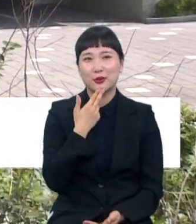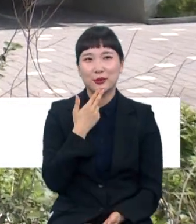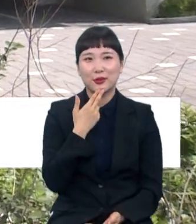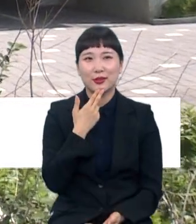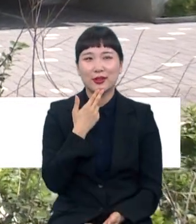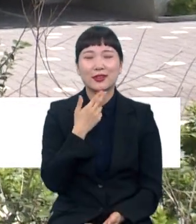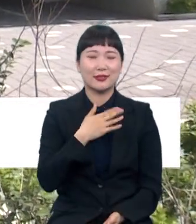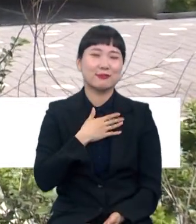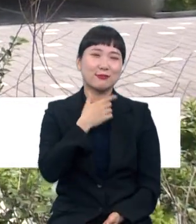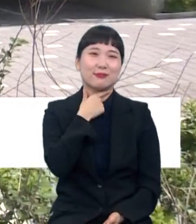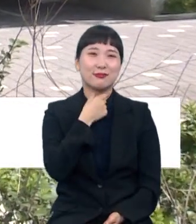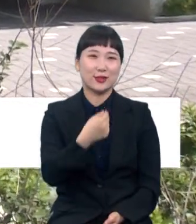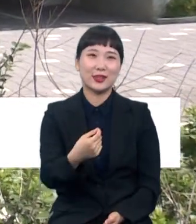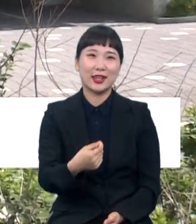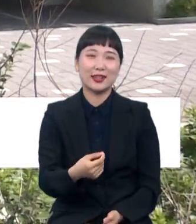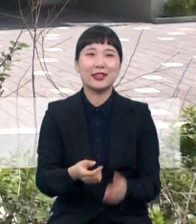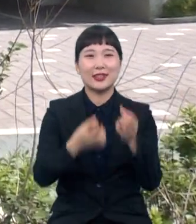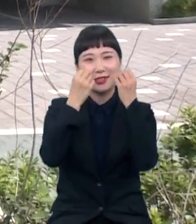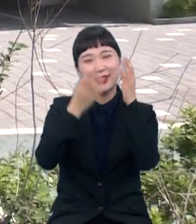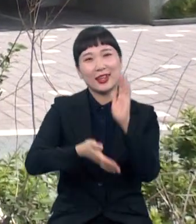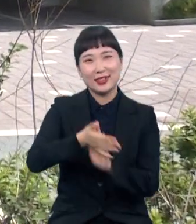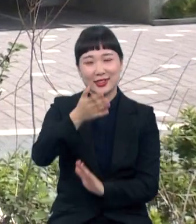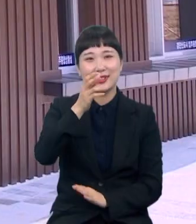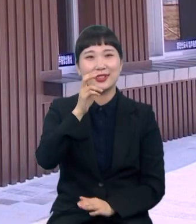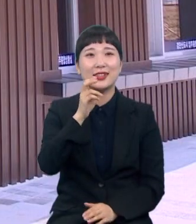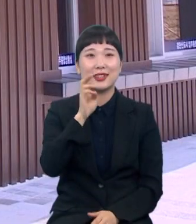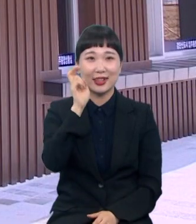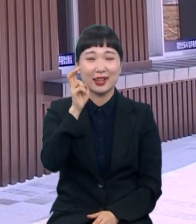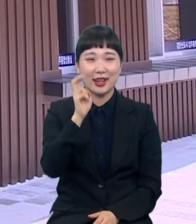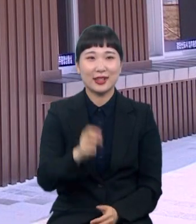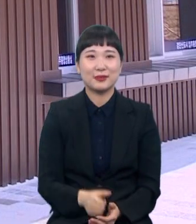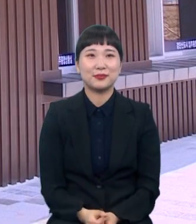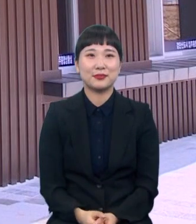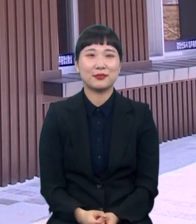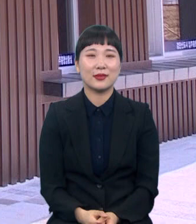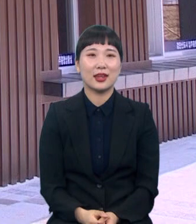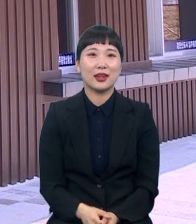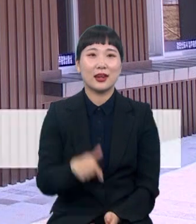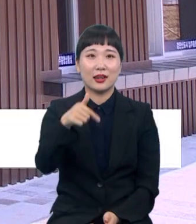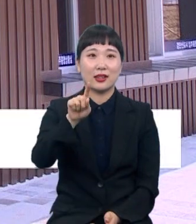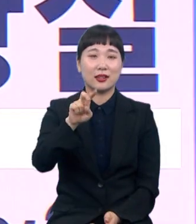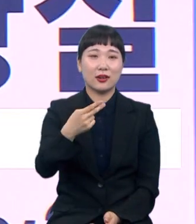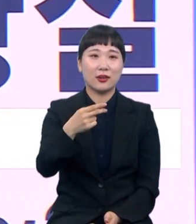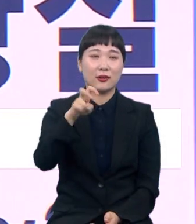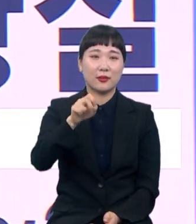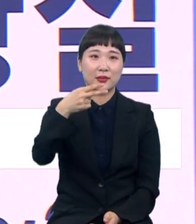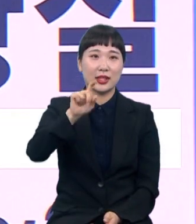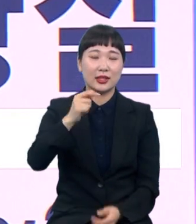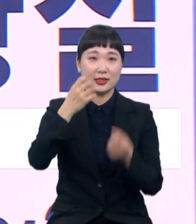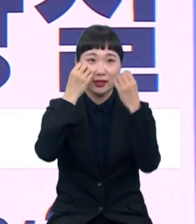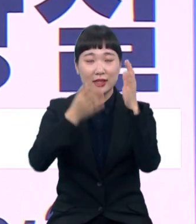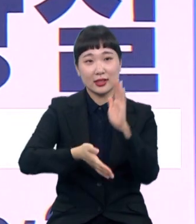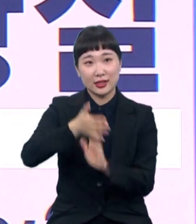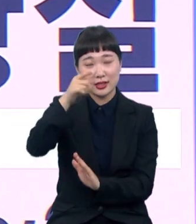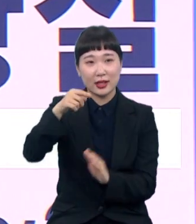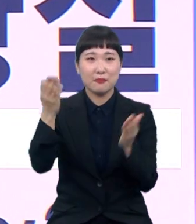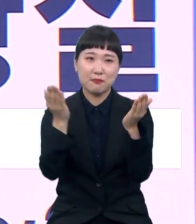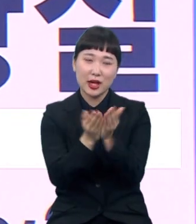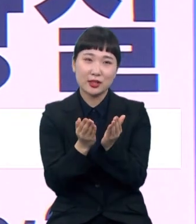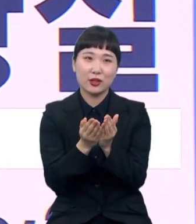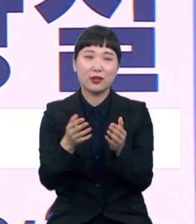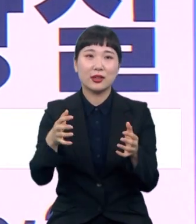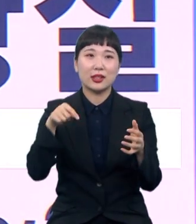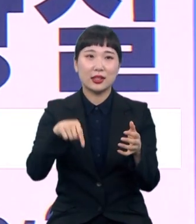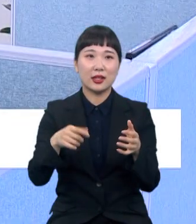이런 걸 바란 거죠. 뭐 신도시다 보니까. 인천시는 검단 신도시 입주에 맞춰 입주종합상황실